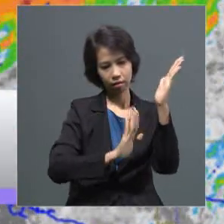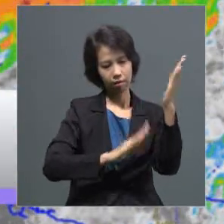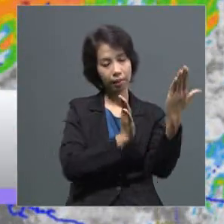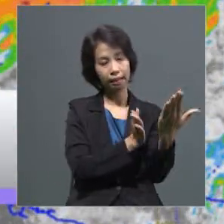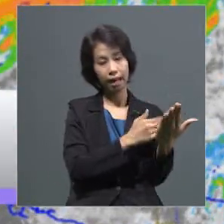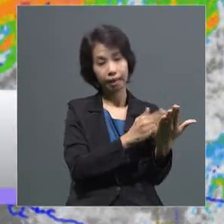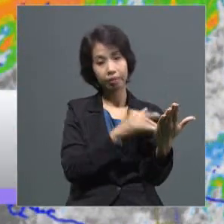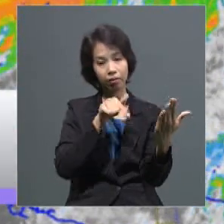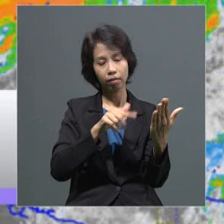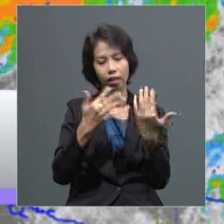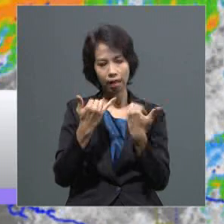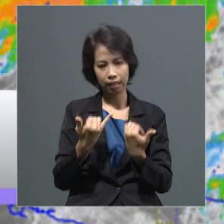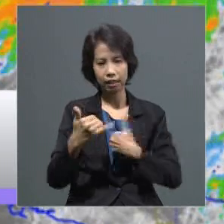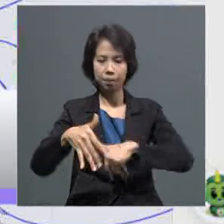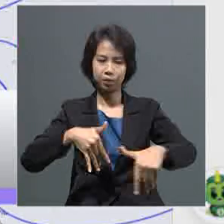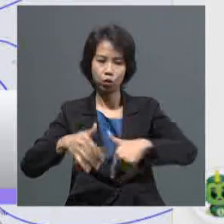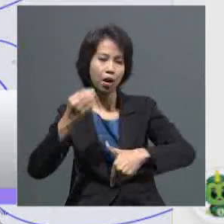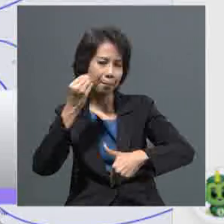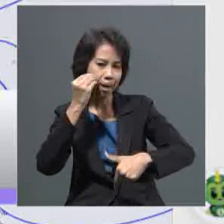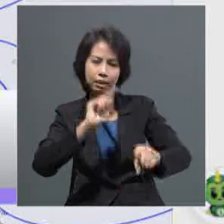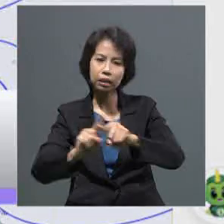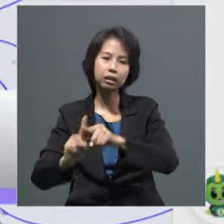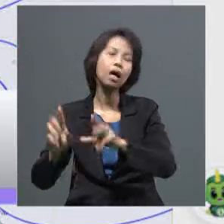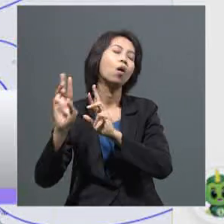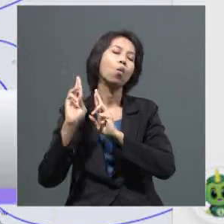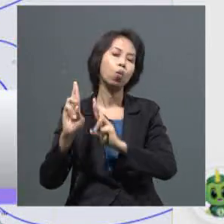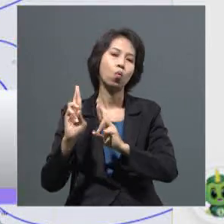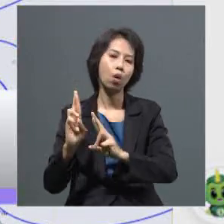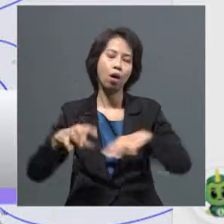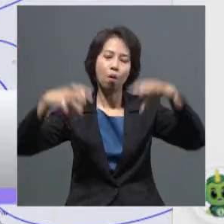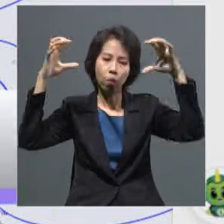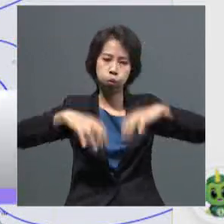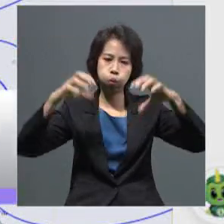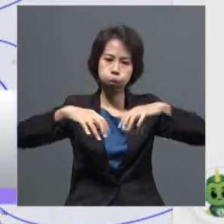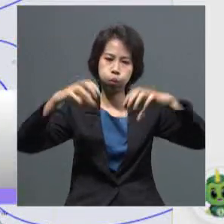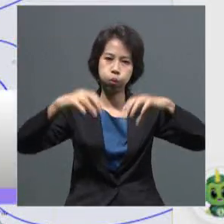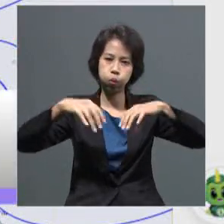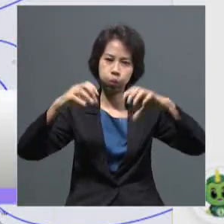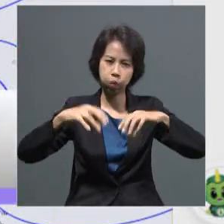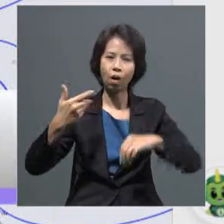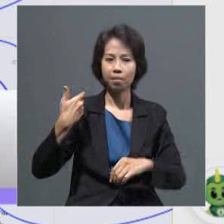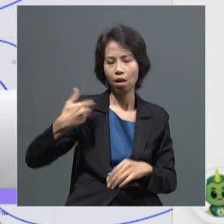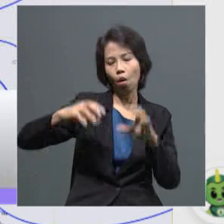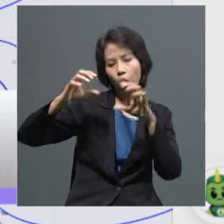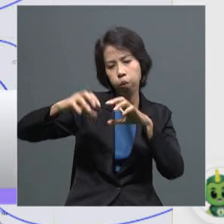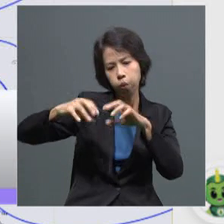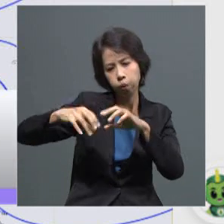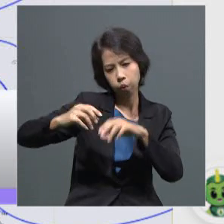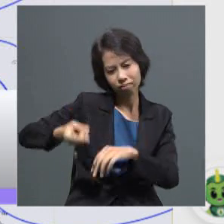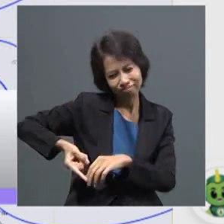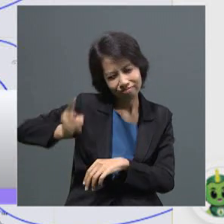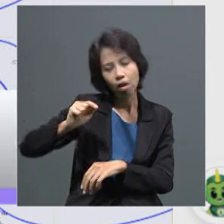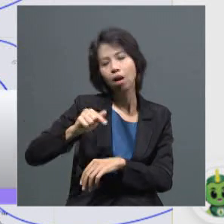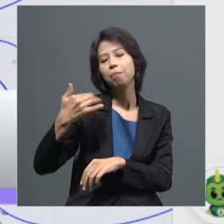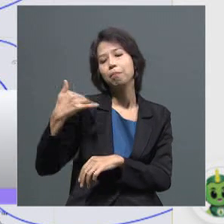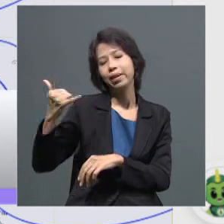ครับขอให้ประชาชนในบริเวณดังกล่าวระมัดระวังอันตรายจากฝนตกหนักถึงหนักมากและฝนที่ตกสะสมซึ่งอาจทำให้เกิดน้ำท่วม